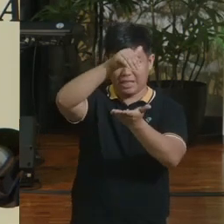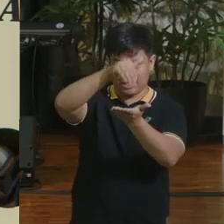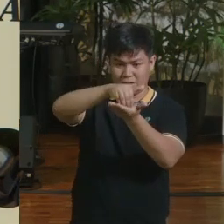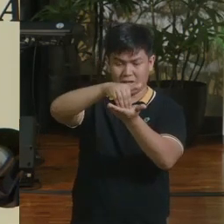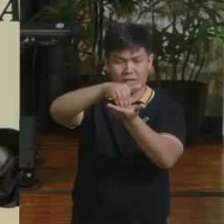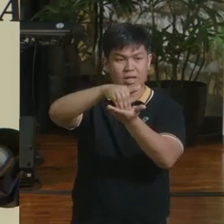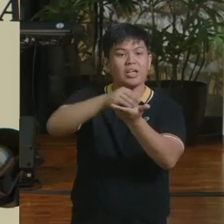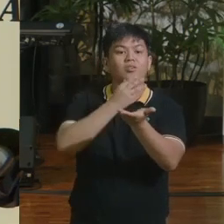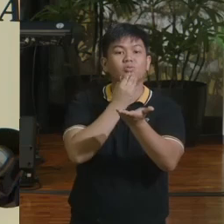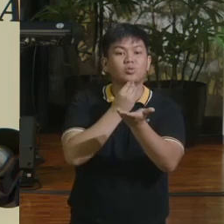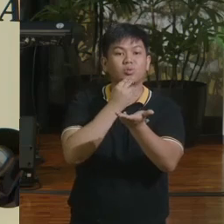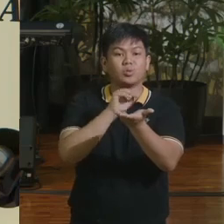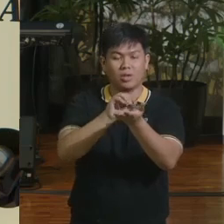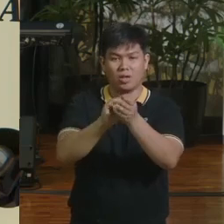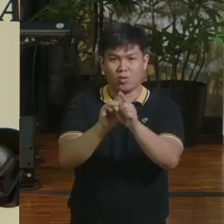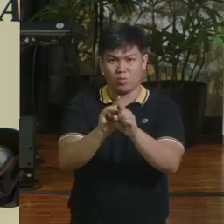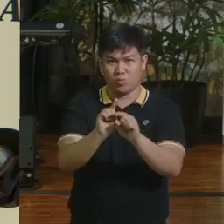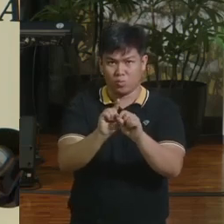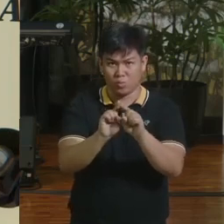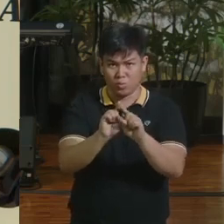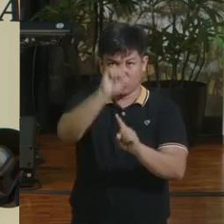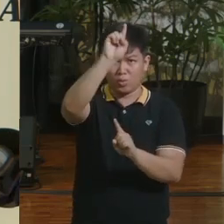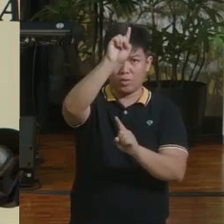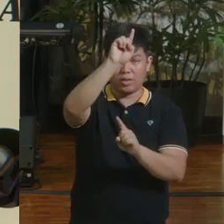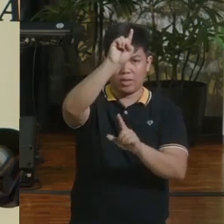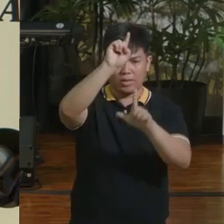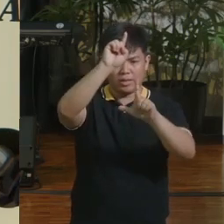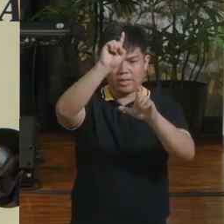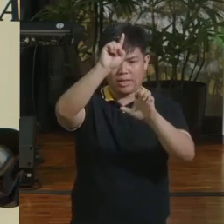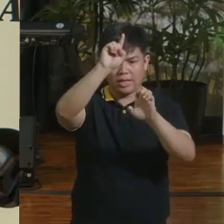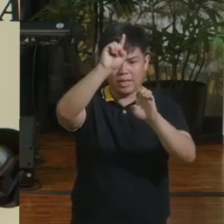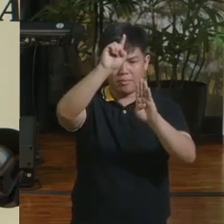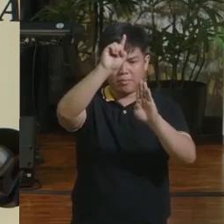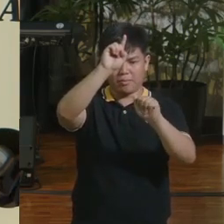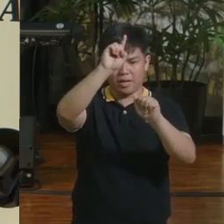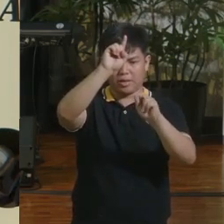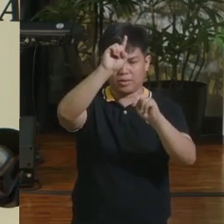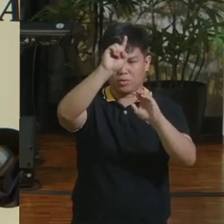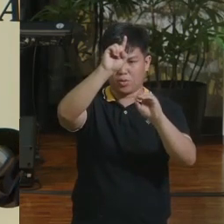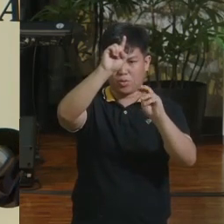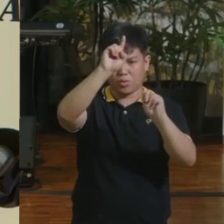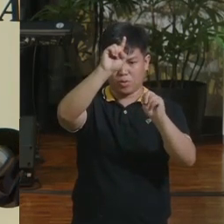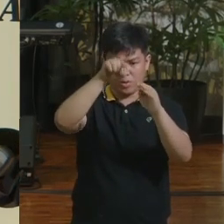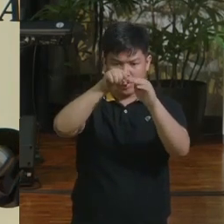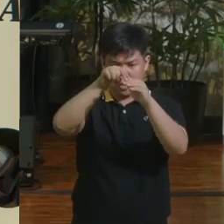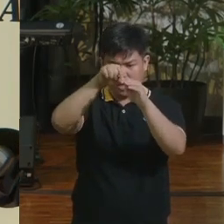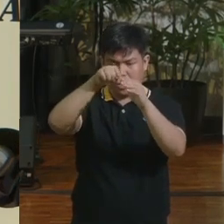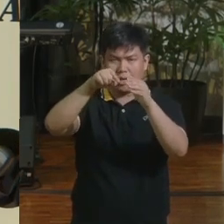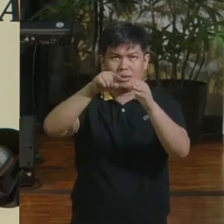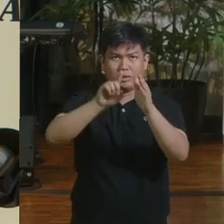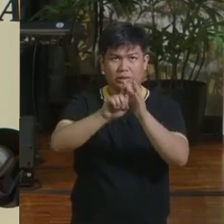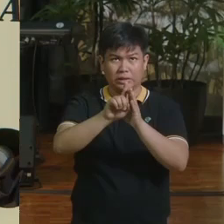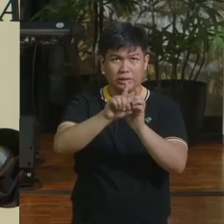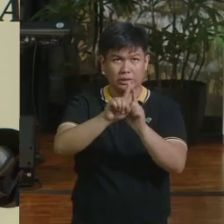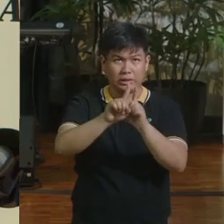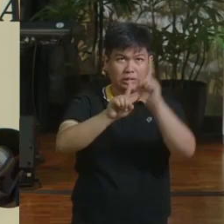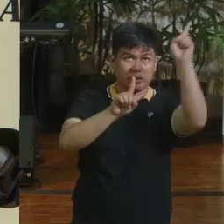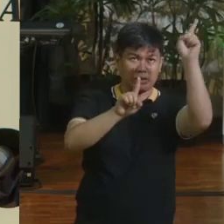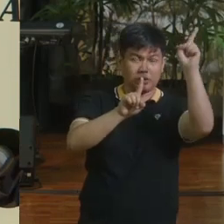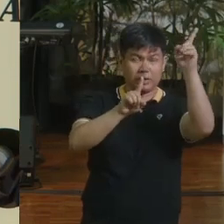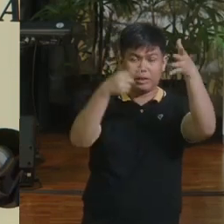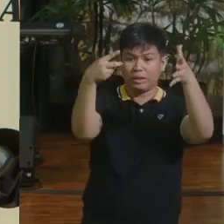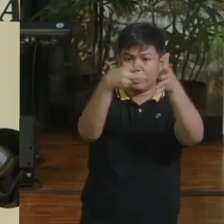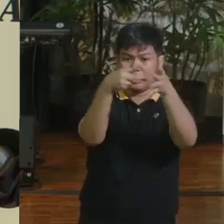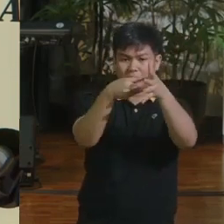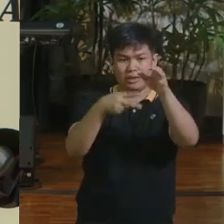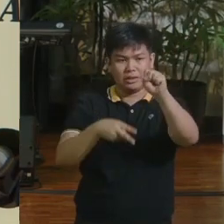ka, nagpunta ka eastward, yun ay Syria, Damascus. No? So